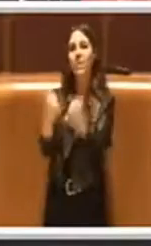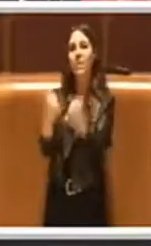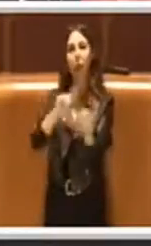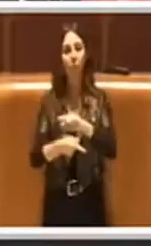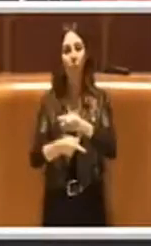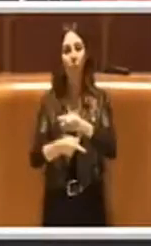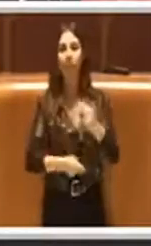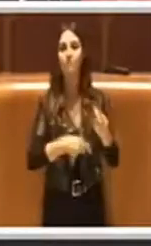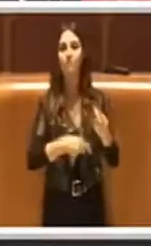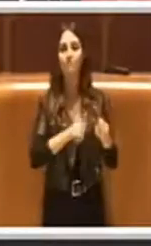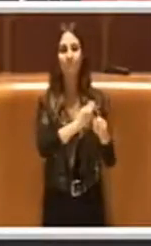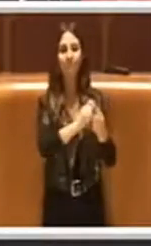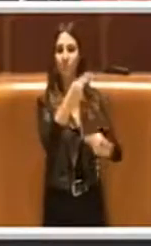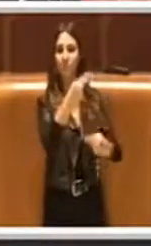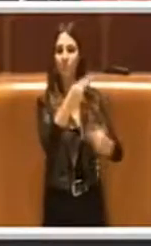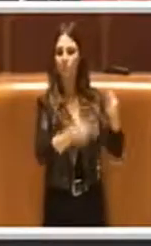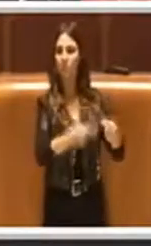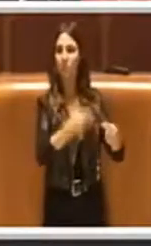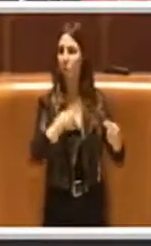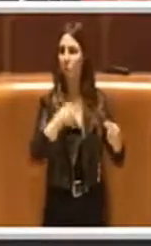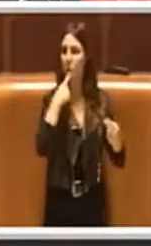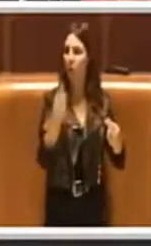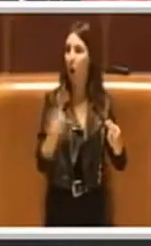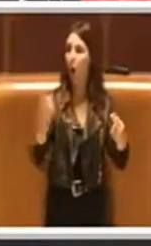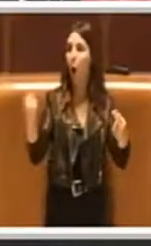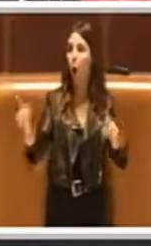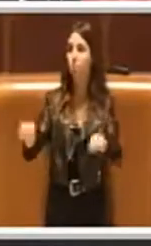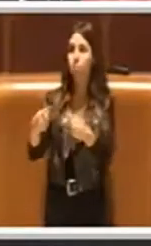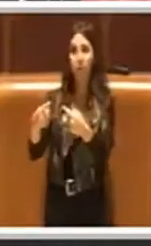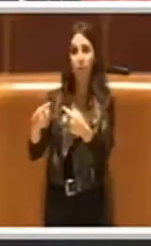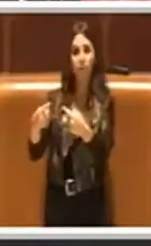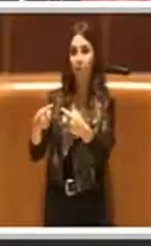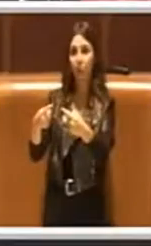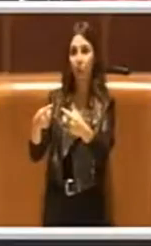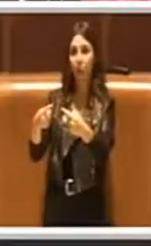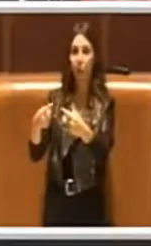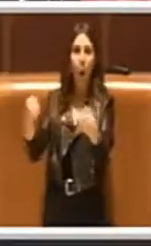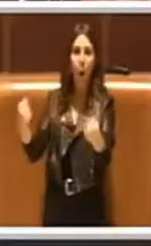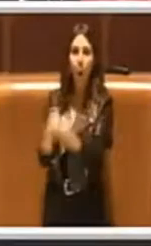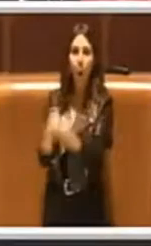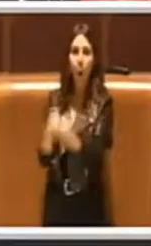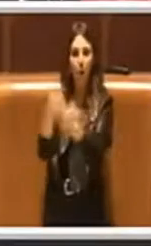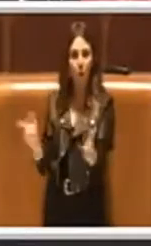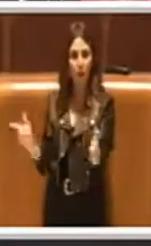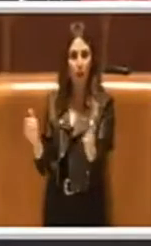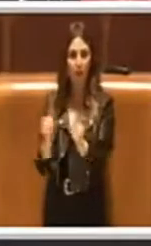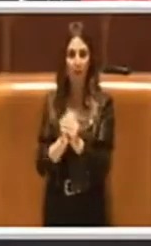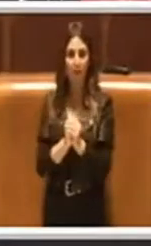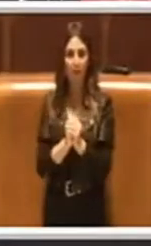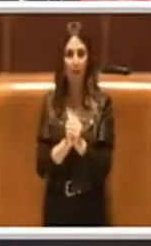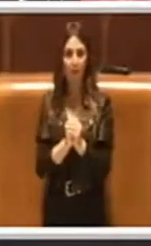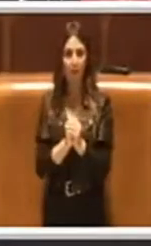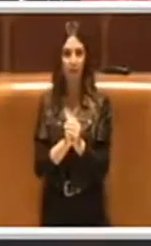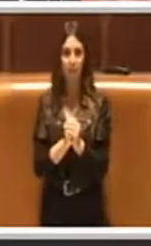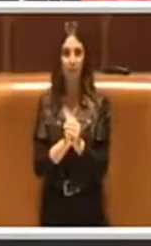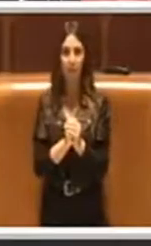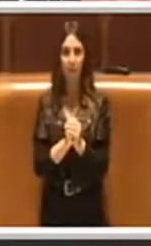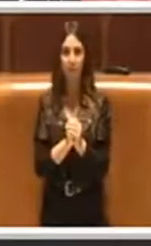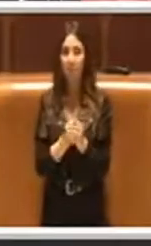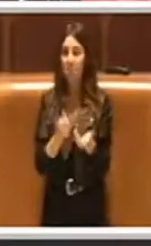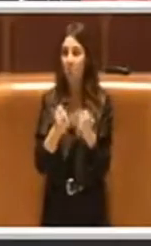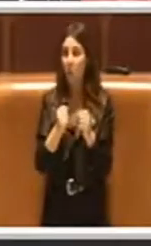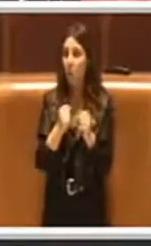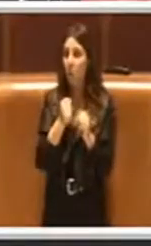bisogna dare atto alle opposizioni che effettivamente non è stata fatta per cui io posso dire che a nome del